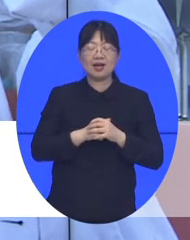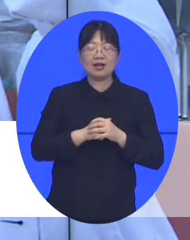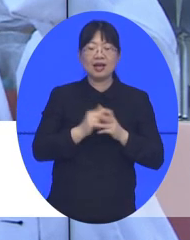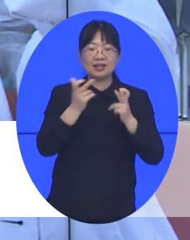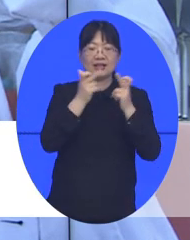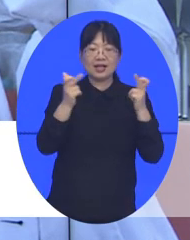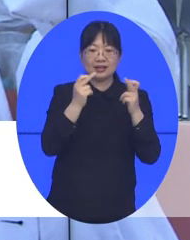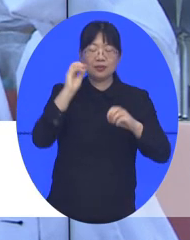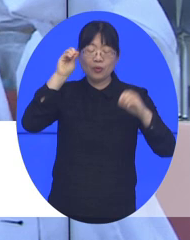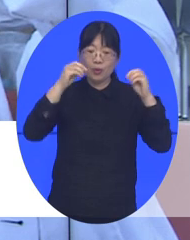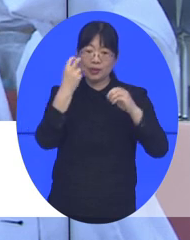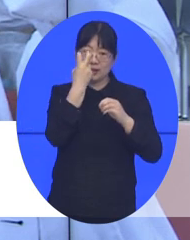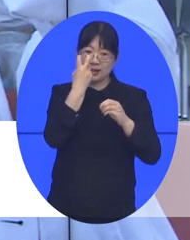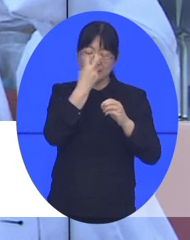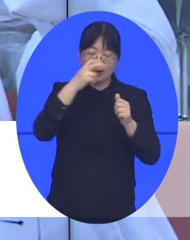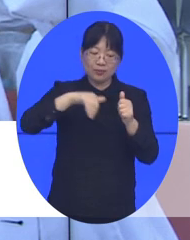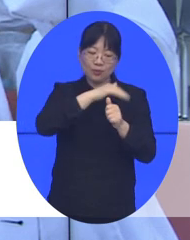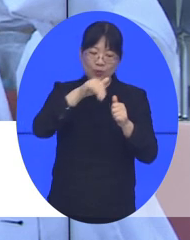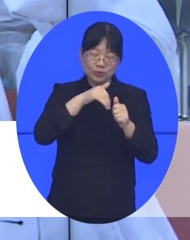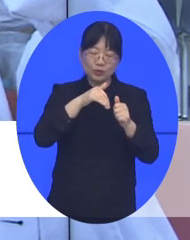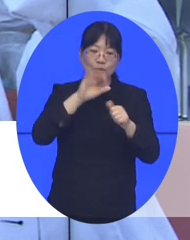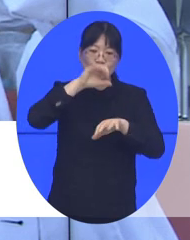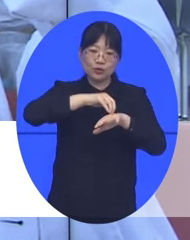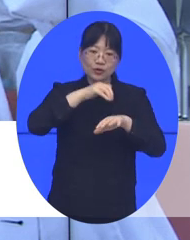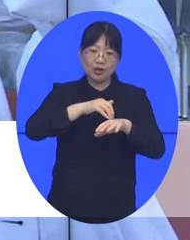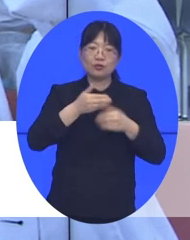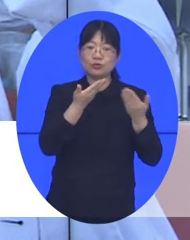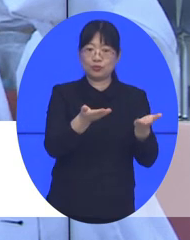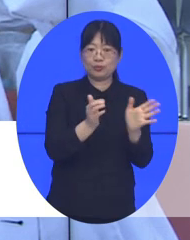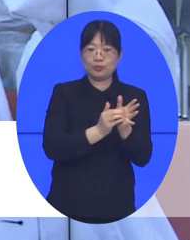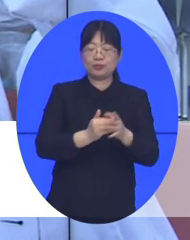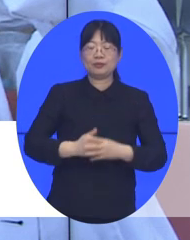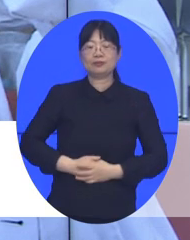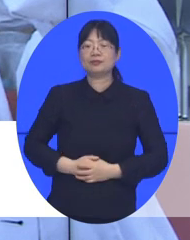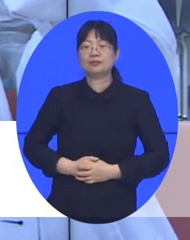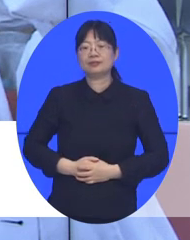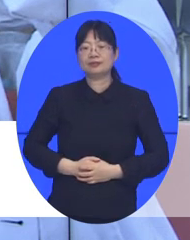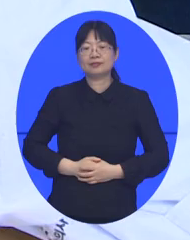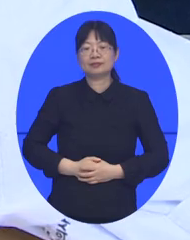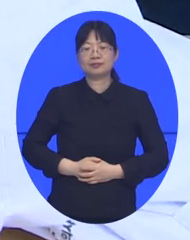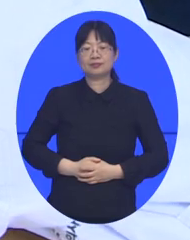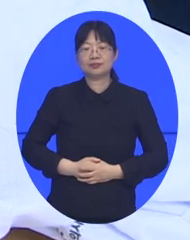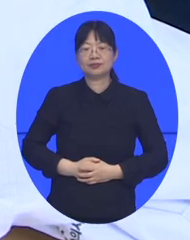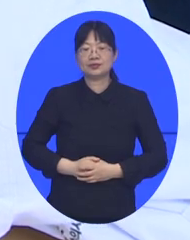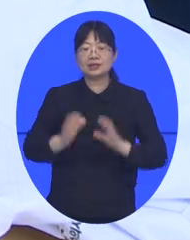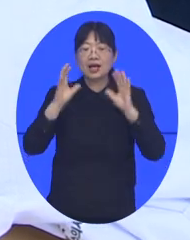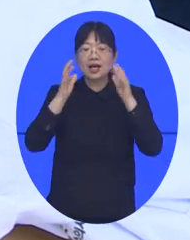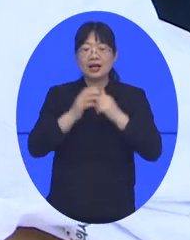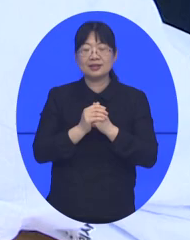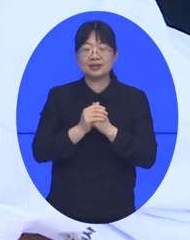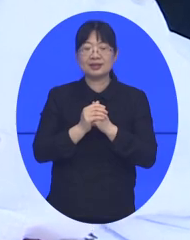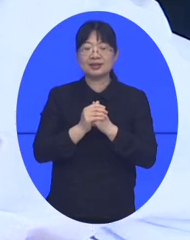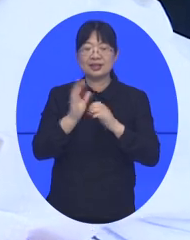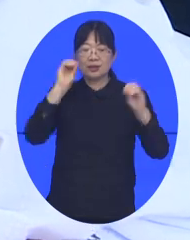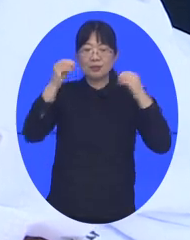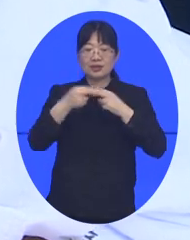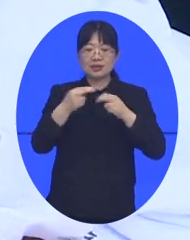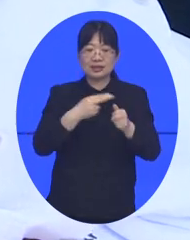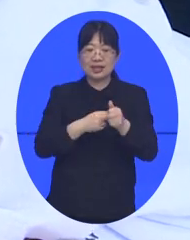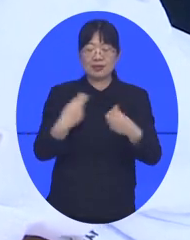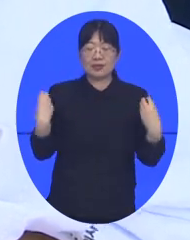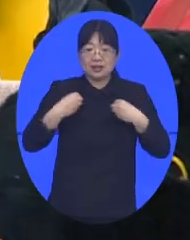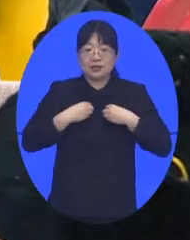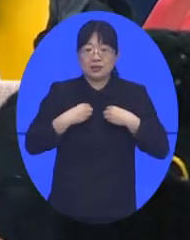하는 야생동물 생태보전 현장 교육을 실시합니다 서문영 기자가 다녀왔습니다 아이들이 수의사 가운을